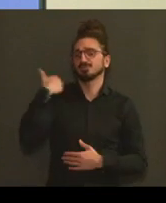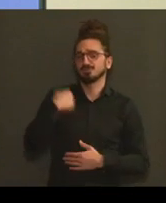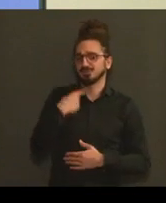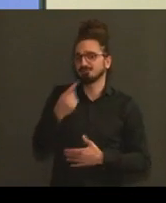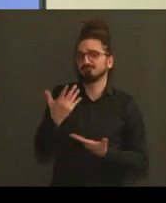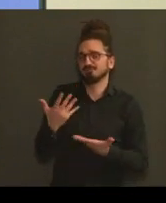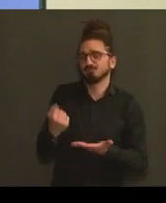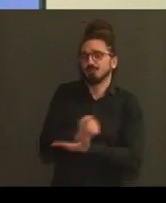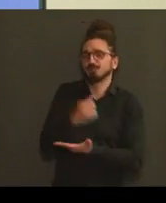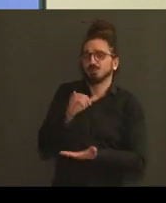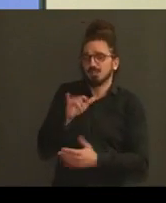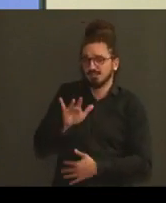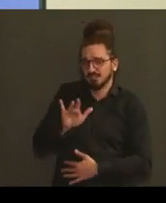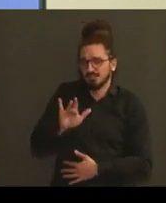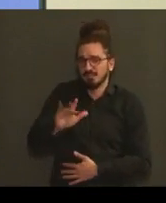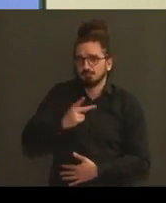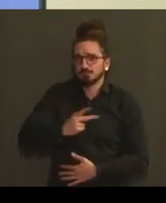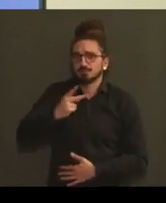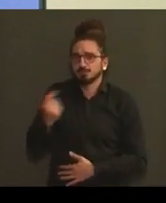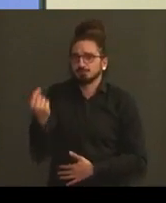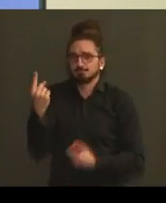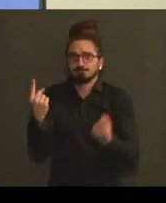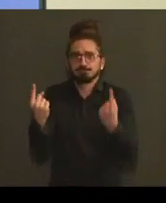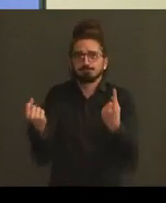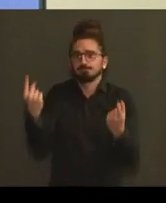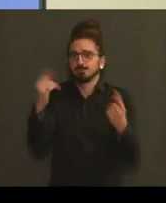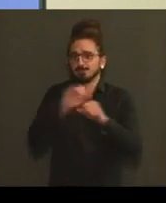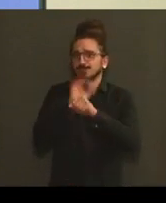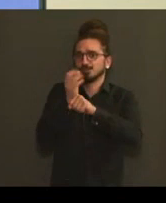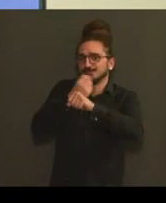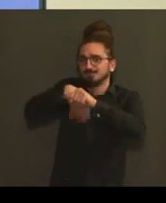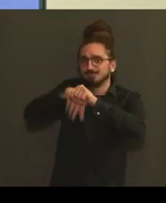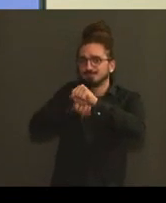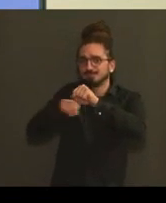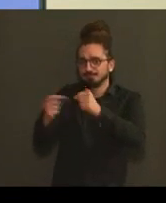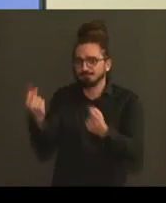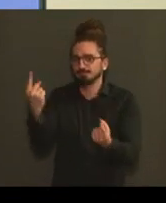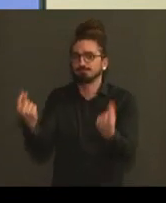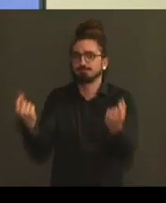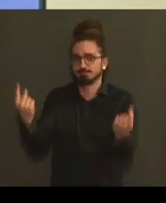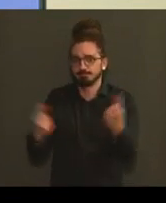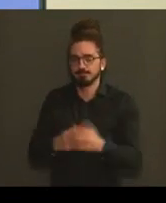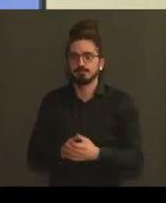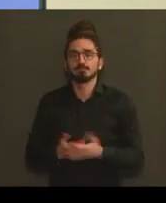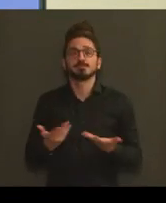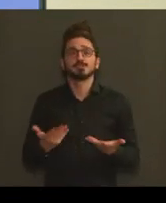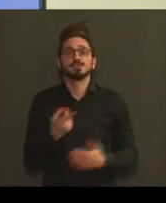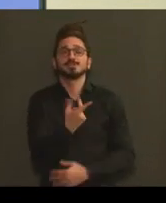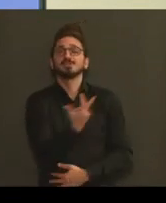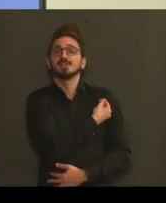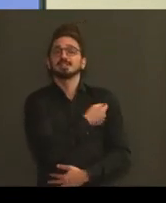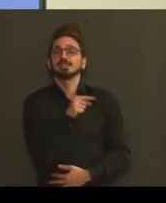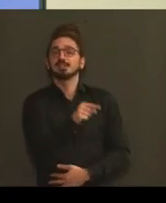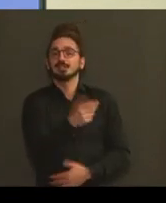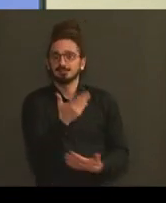mois devant nous, du fait qu'on ne vaccine pas pour ce qui se passe pour l'instant, mais de ce qui va se passer dans le futur, de l'absence